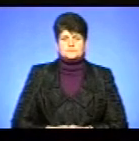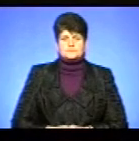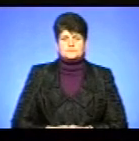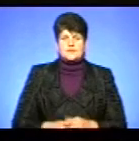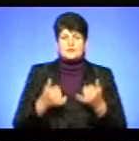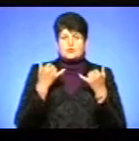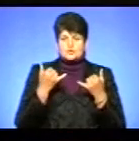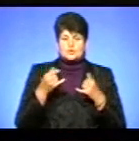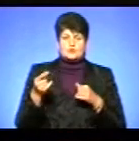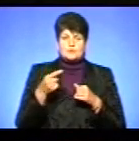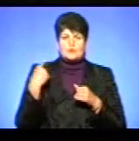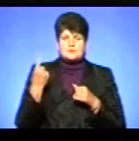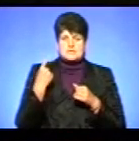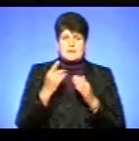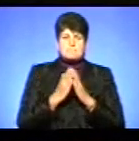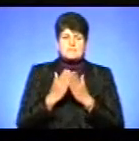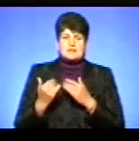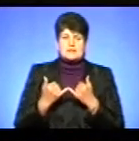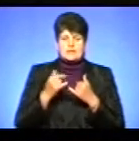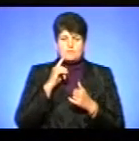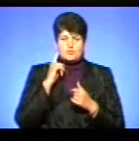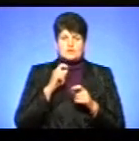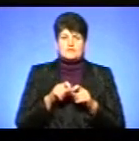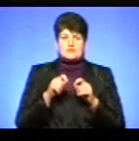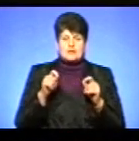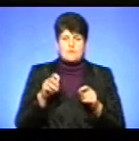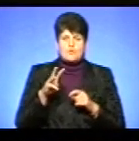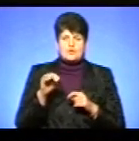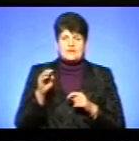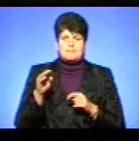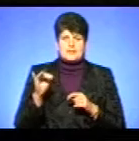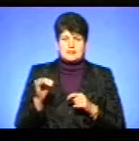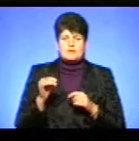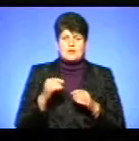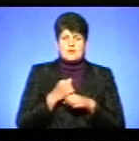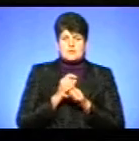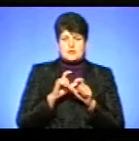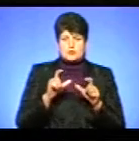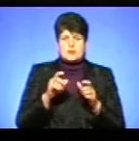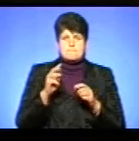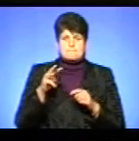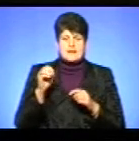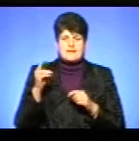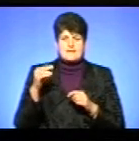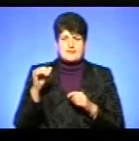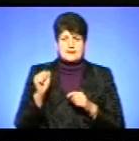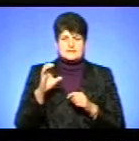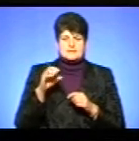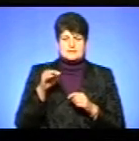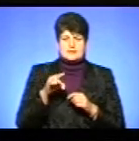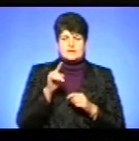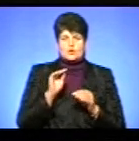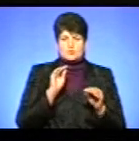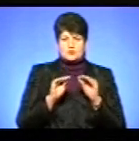Сьогодні у Тернопільській обласній бібліотеці для молоді відкрили мультимедійну лабораторію «Медіастар». На її облаштування та придбання